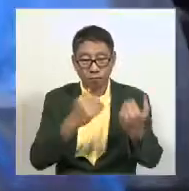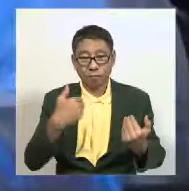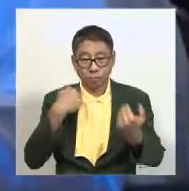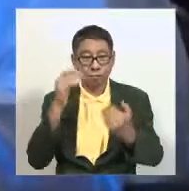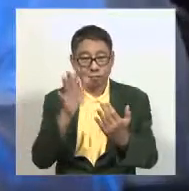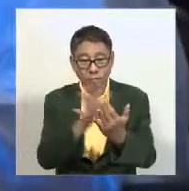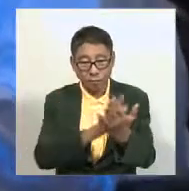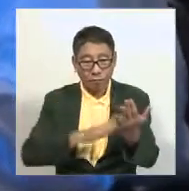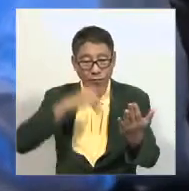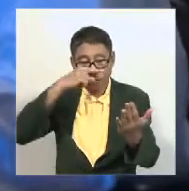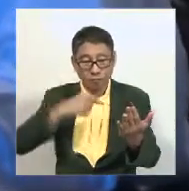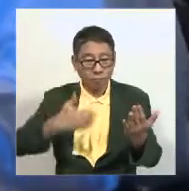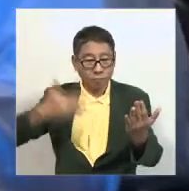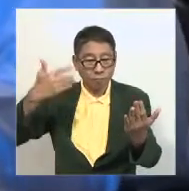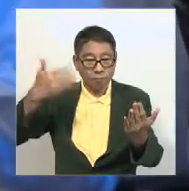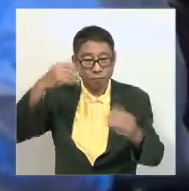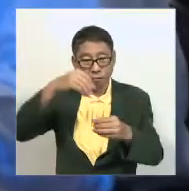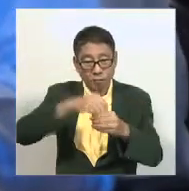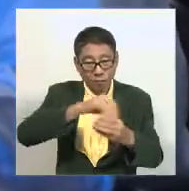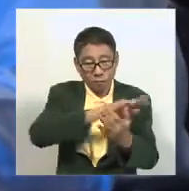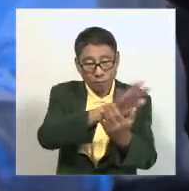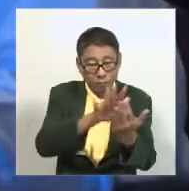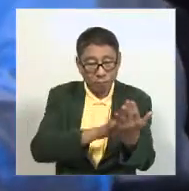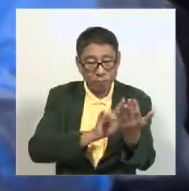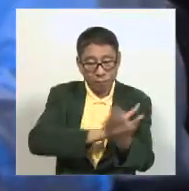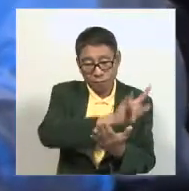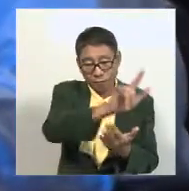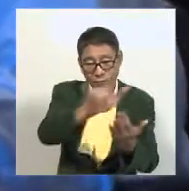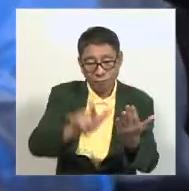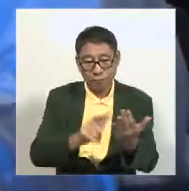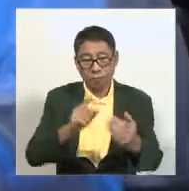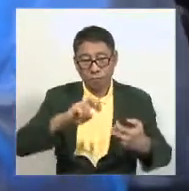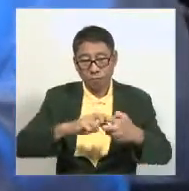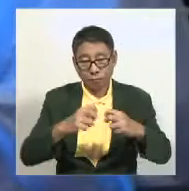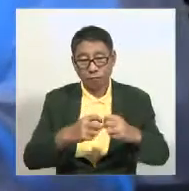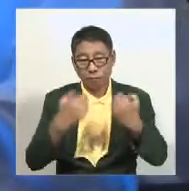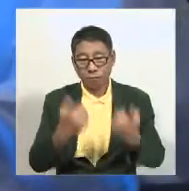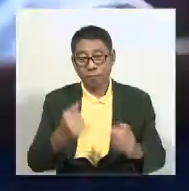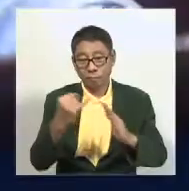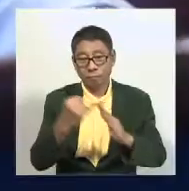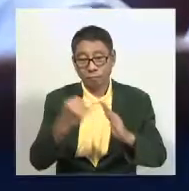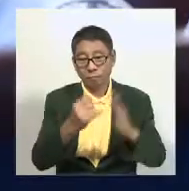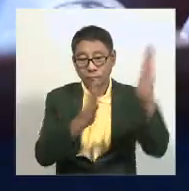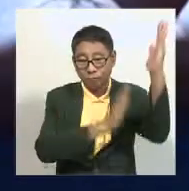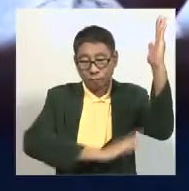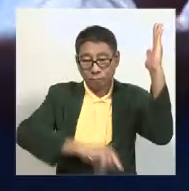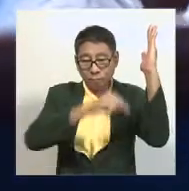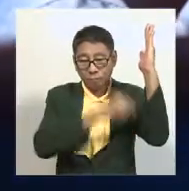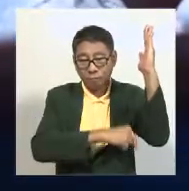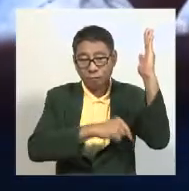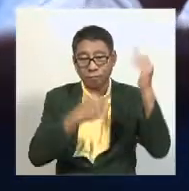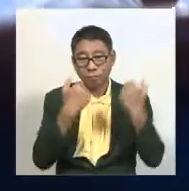านการณ์บ้านเมืองที่ผ่านมาทั้งภายในและนอกประเทศโดยเฉพาะเหตุการณ์ความไม่สงบในพื้นที่จังหวัดชายแดนภาคใต้ตั้ง